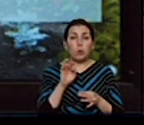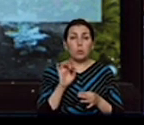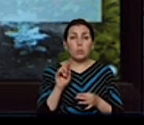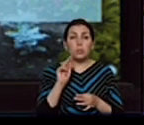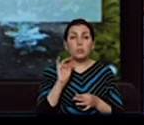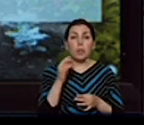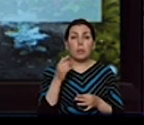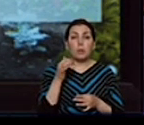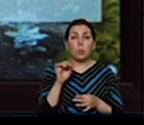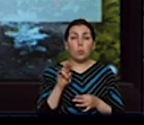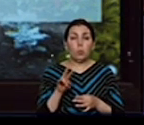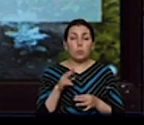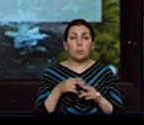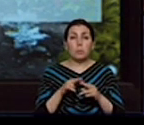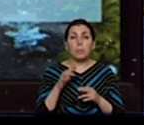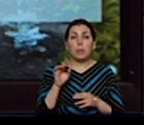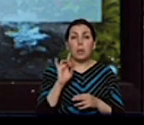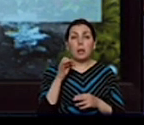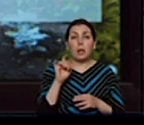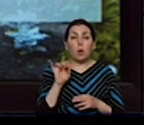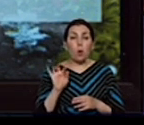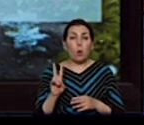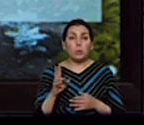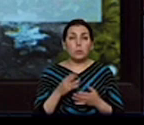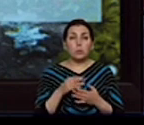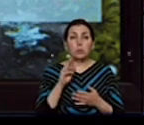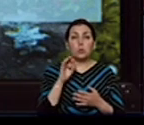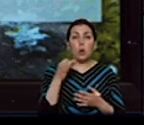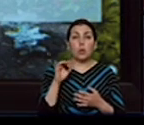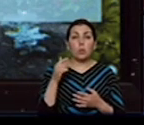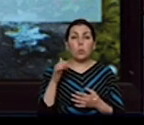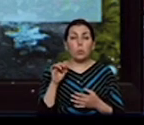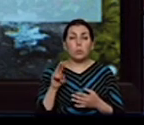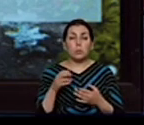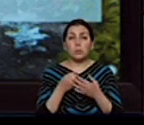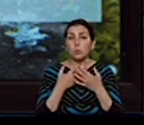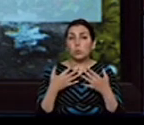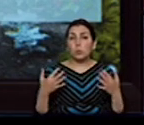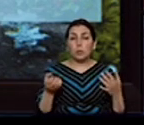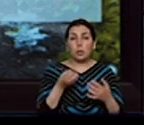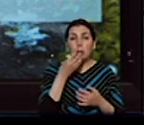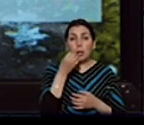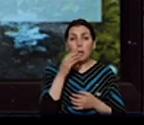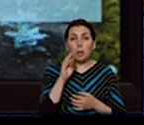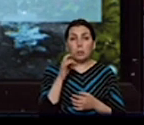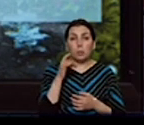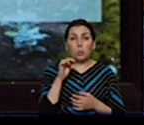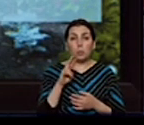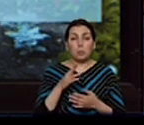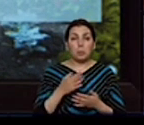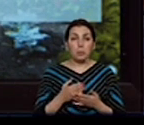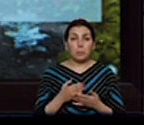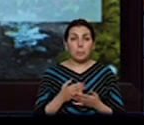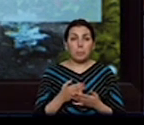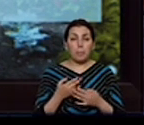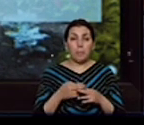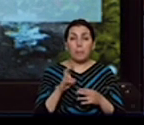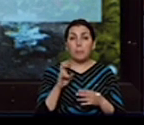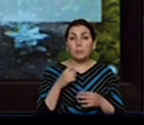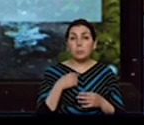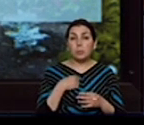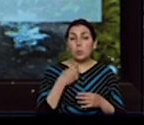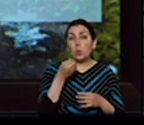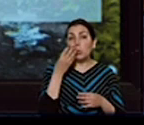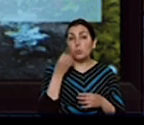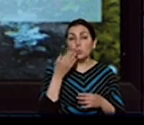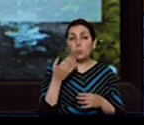chinni gul, qo'qon gul, rayhon, shoyi gul va juda ko'p atirgullarni uchratish mumkin. Biz